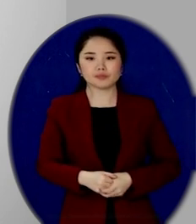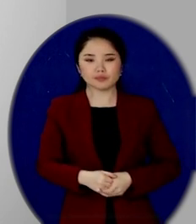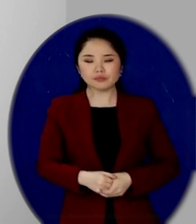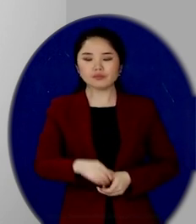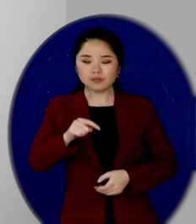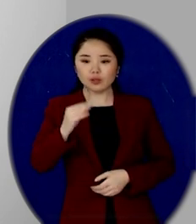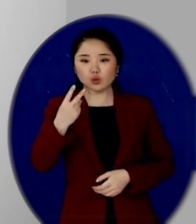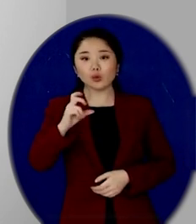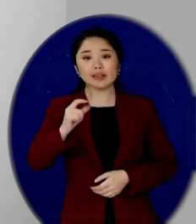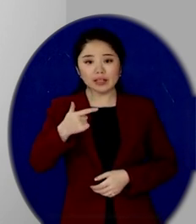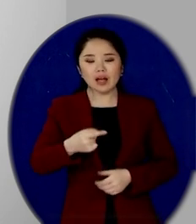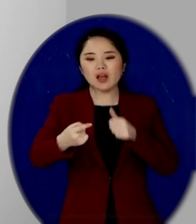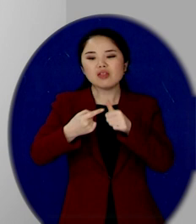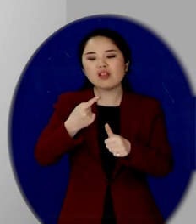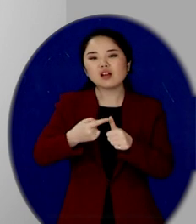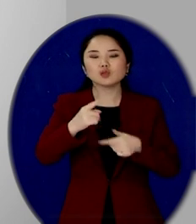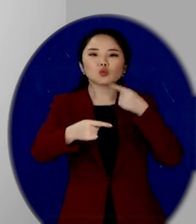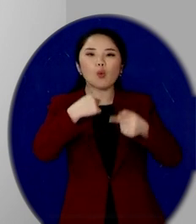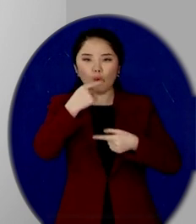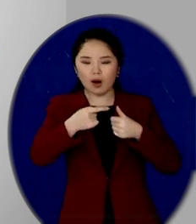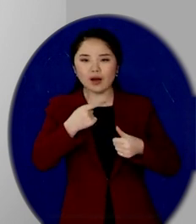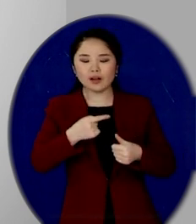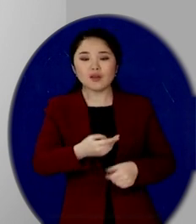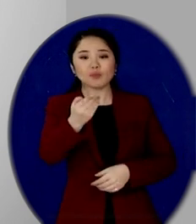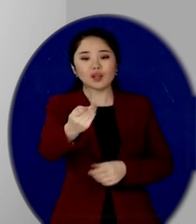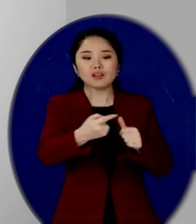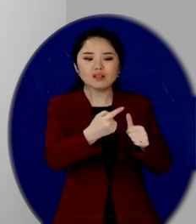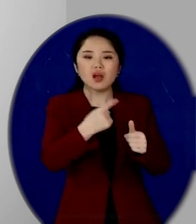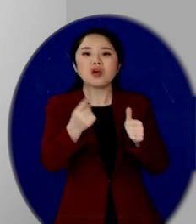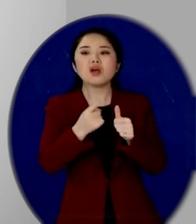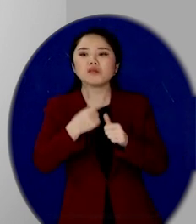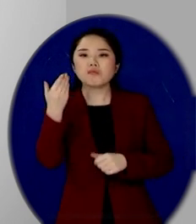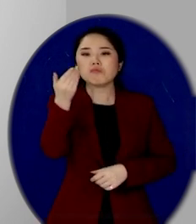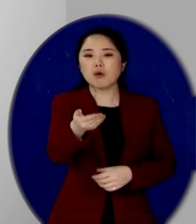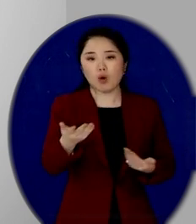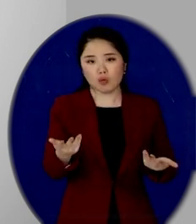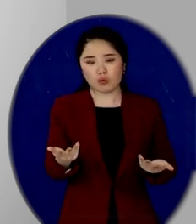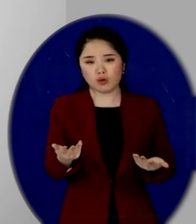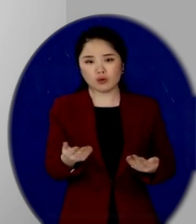Энэ шүлэгт нэрний талаар гарчээ. Чиний нэрийг хэн өгсөн бэ?